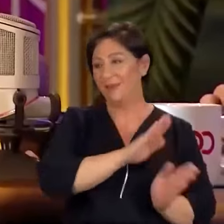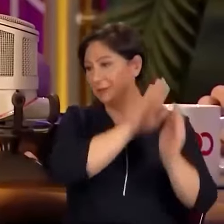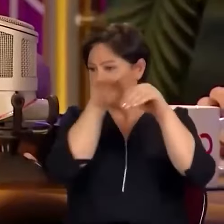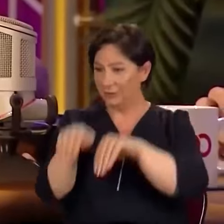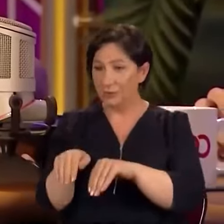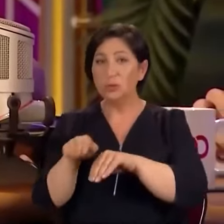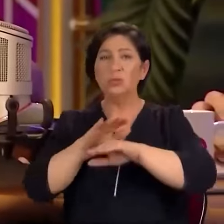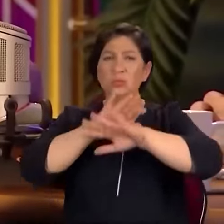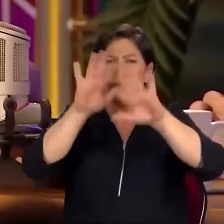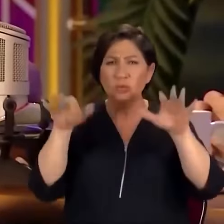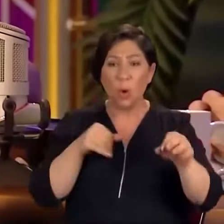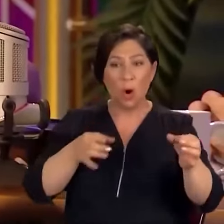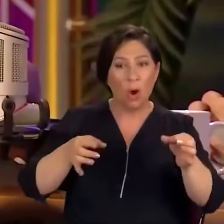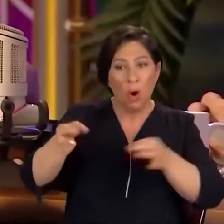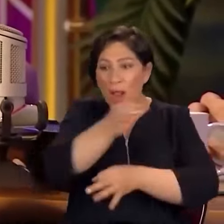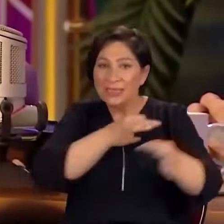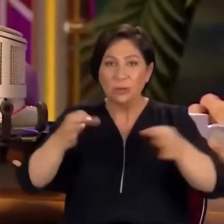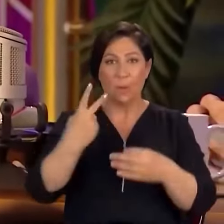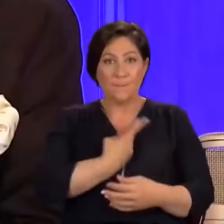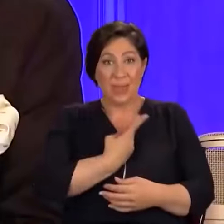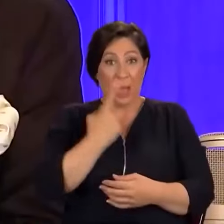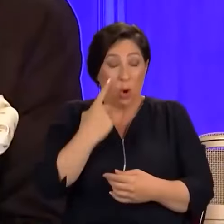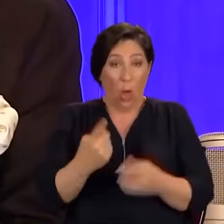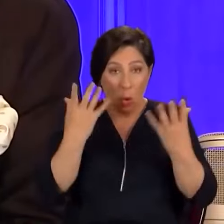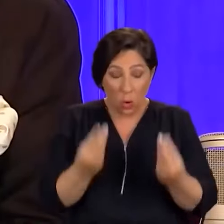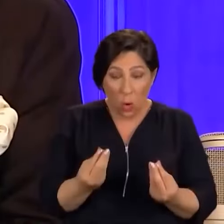geldiğimde bütün organizasyon bana göre oluyor.